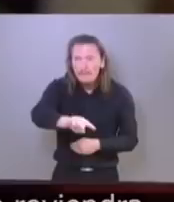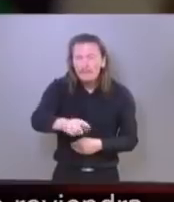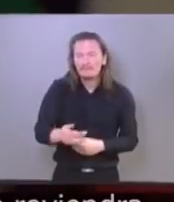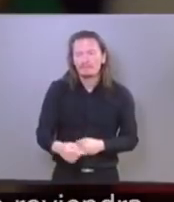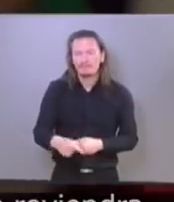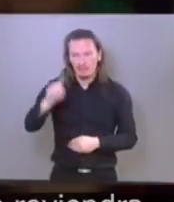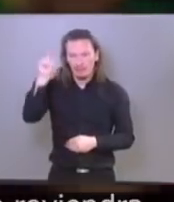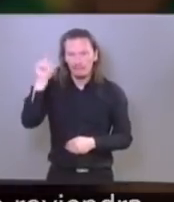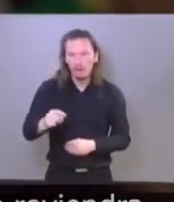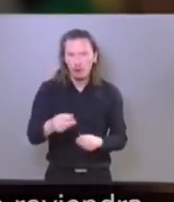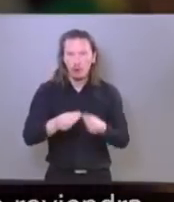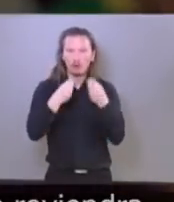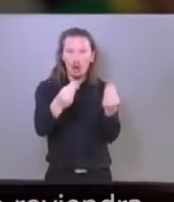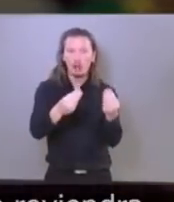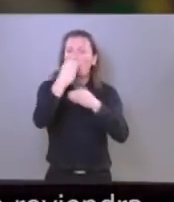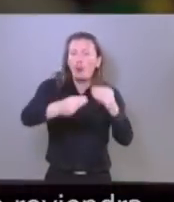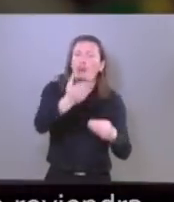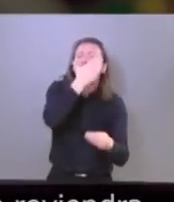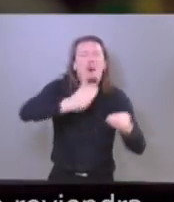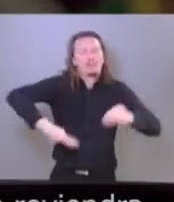Il faut le rendre plus beau.